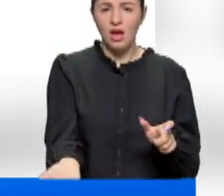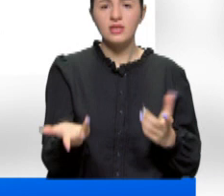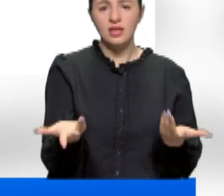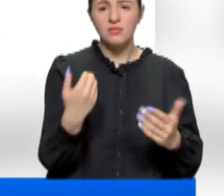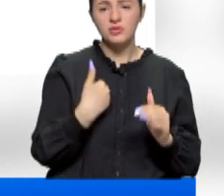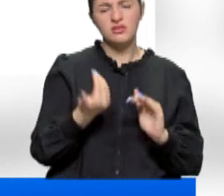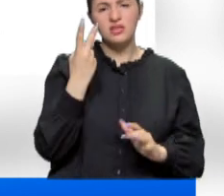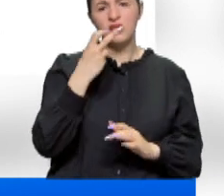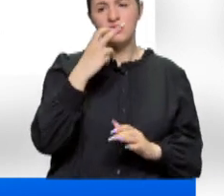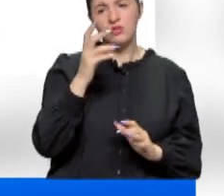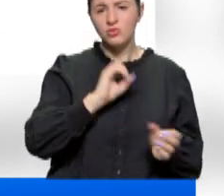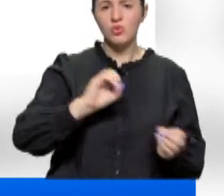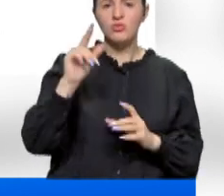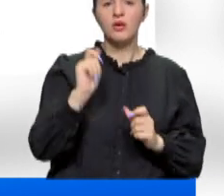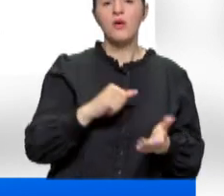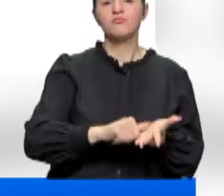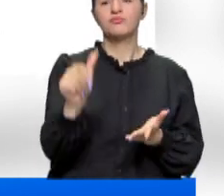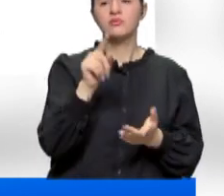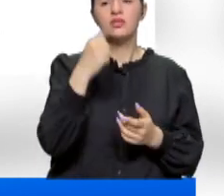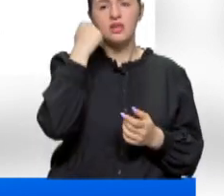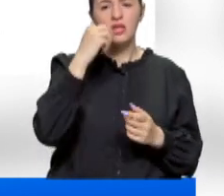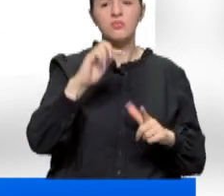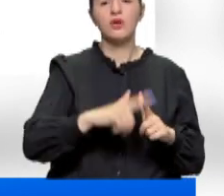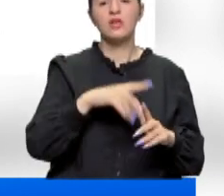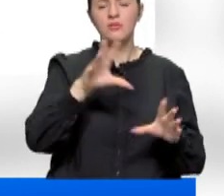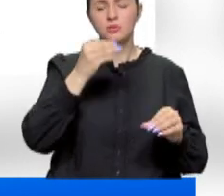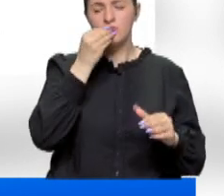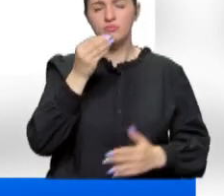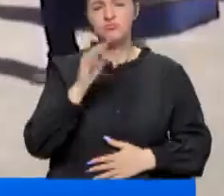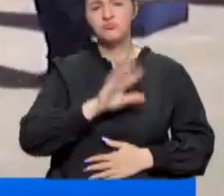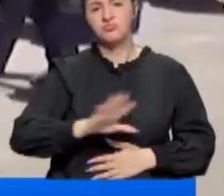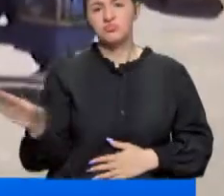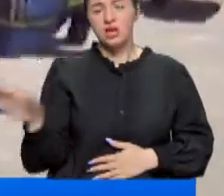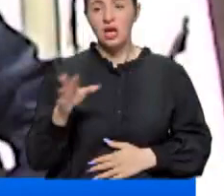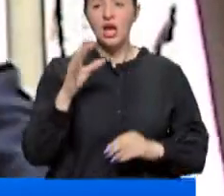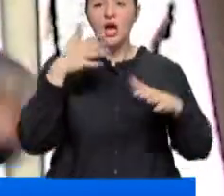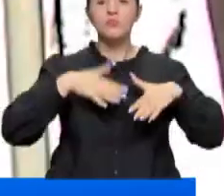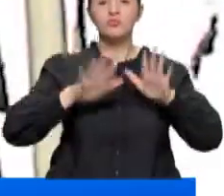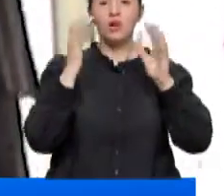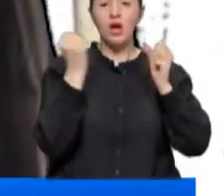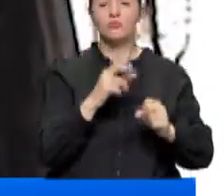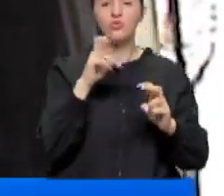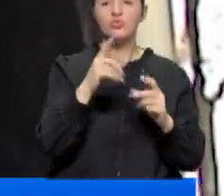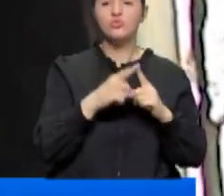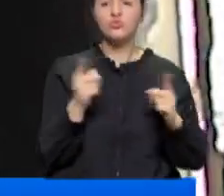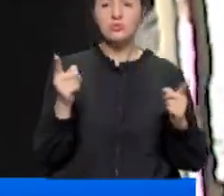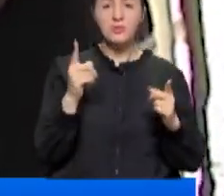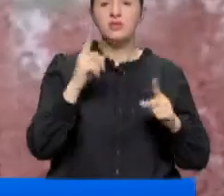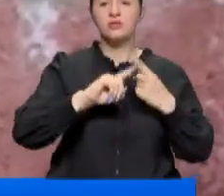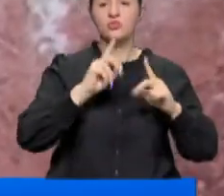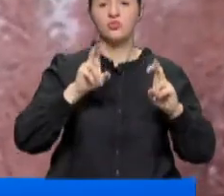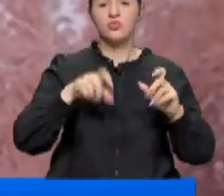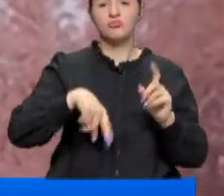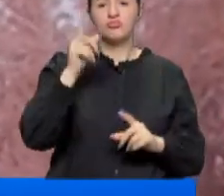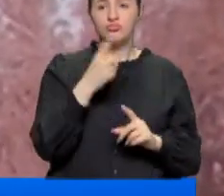verme zaten biz gerisini iki yılda göndereceğiz seni yalandan projeleri ne hepimizin karnı tok sığınmacılar konusu uzun süredir siyasetin